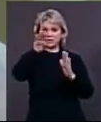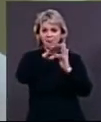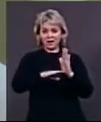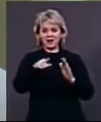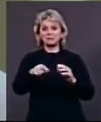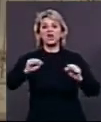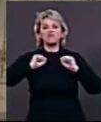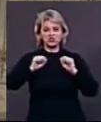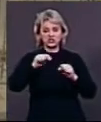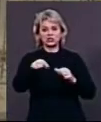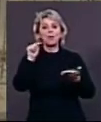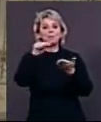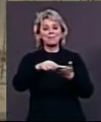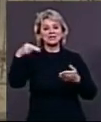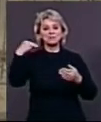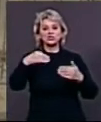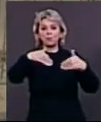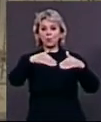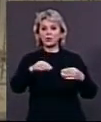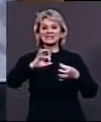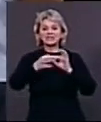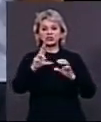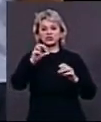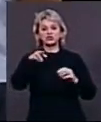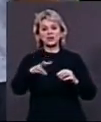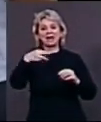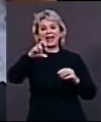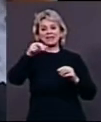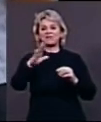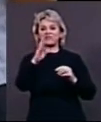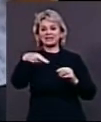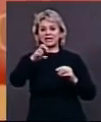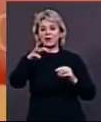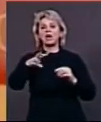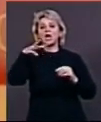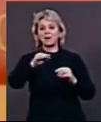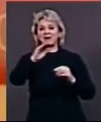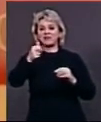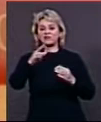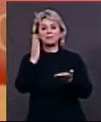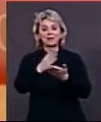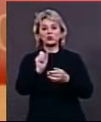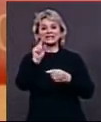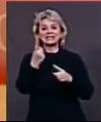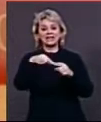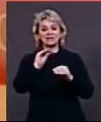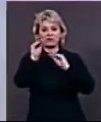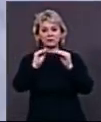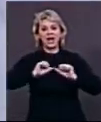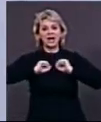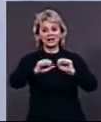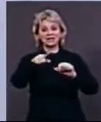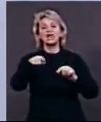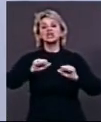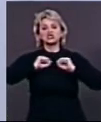параметрам физическим. Попасть в президентский полк сложнее, чем в элитные ВДВ и ВМФ. Прямое назначение этого формирования – охрана